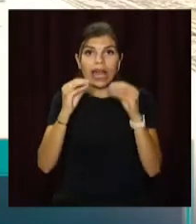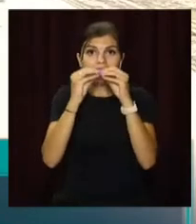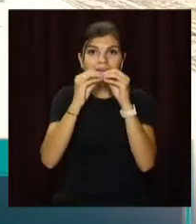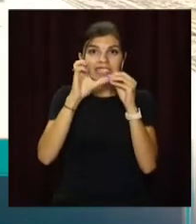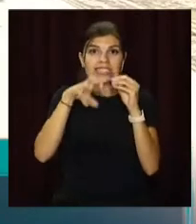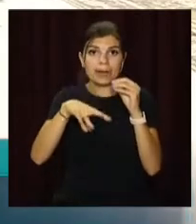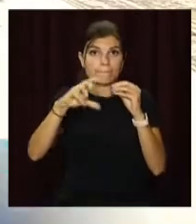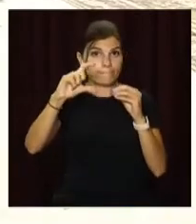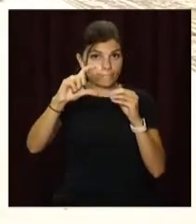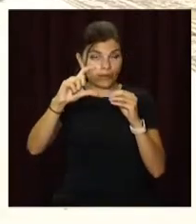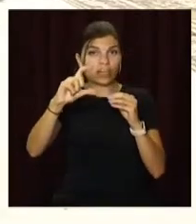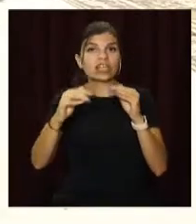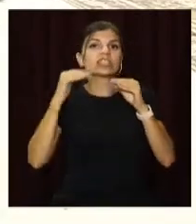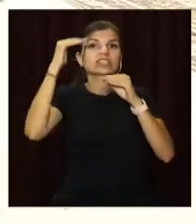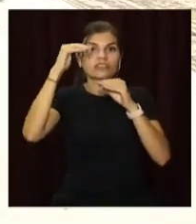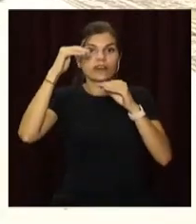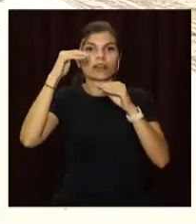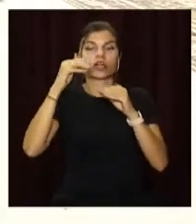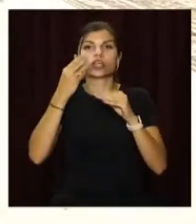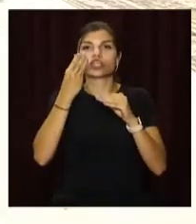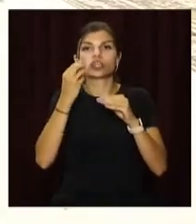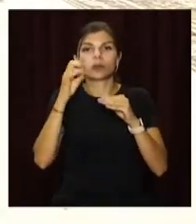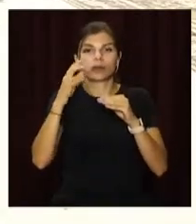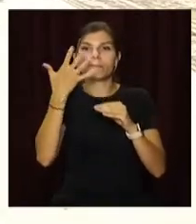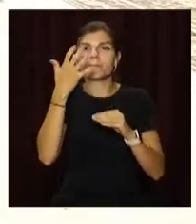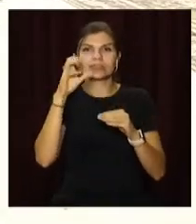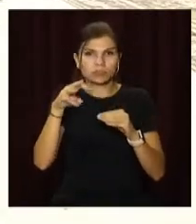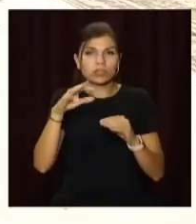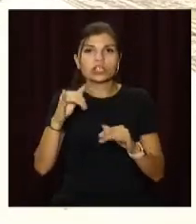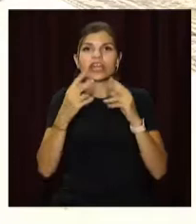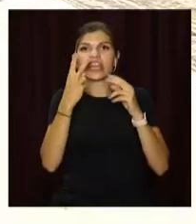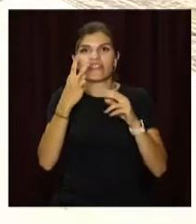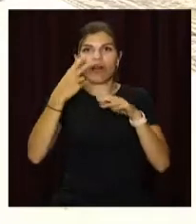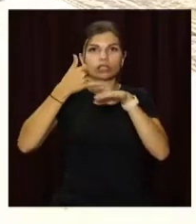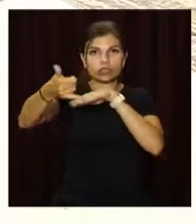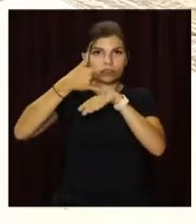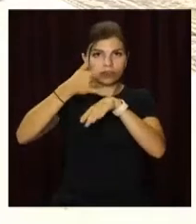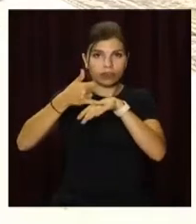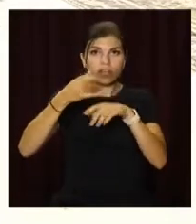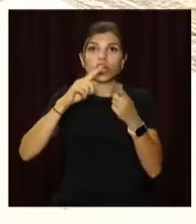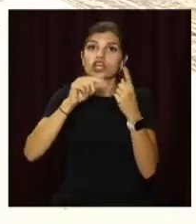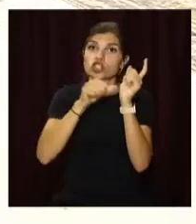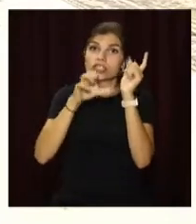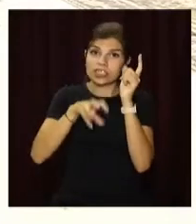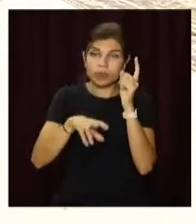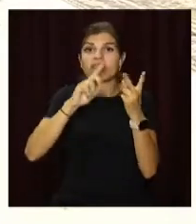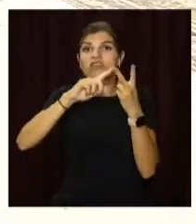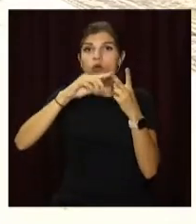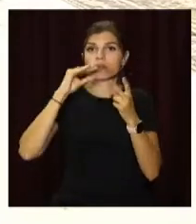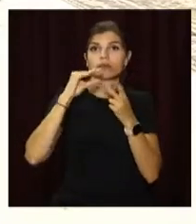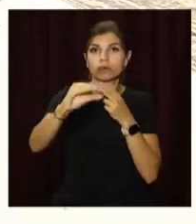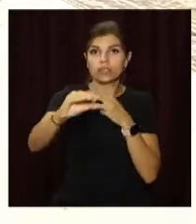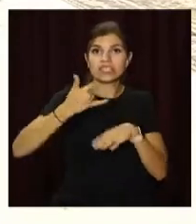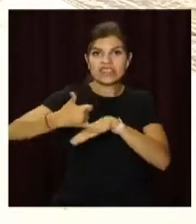сантиметров, сверху будет расклинцовка щебнем 5 сантиметров и два слоя асфальта. Первый слой 6 сантиметров и второй слой уже